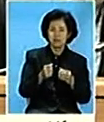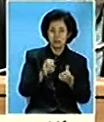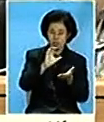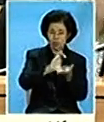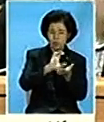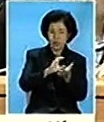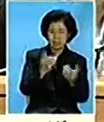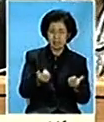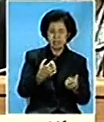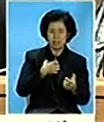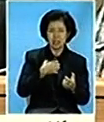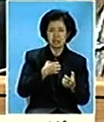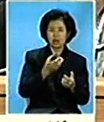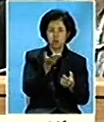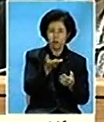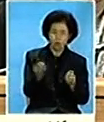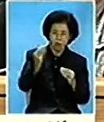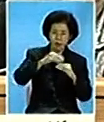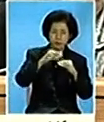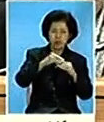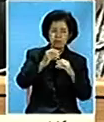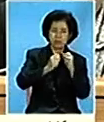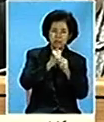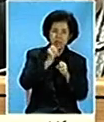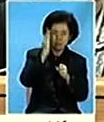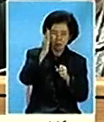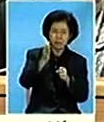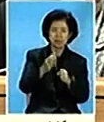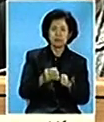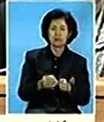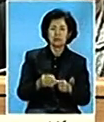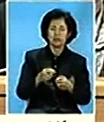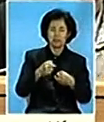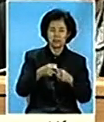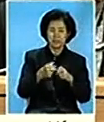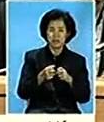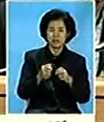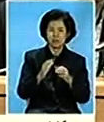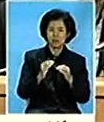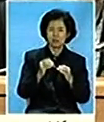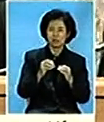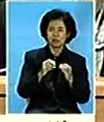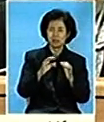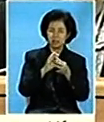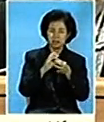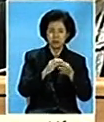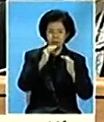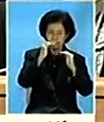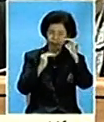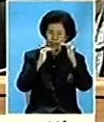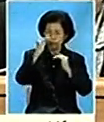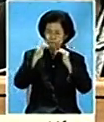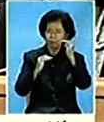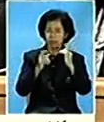ครับอยากจะใหเพิ่มเติมในปีต่อไปนะครับปัญหาอีกอันหนึ่งคือปัญหาความเหลื่อมล้ำตรงนี้เป็นปัญหา